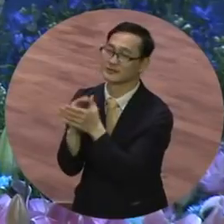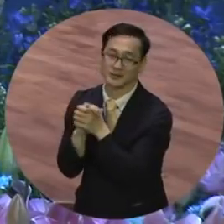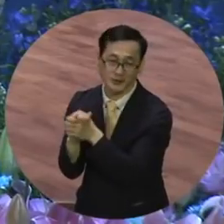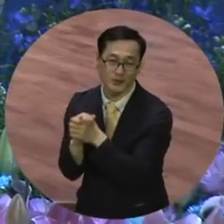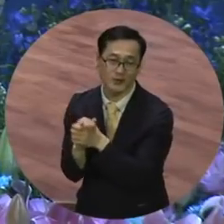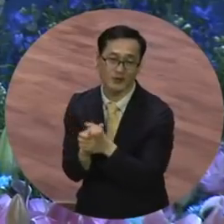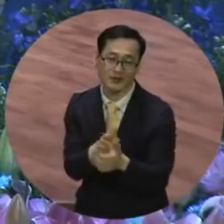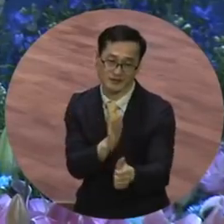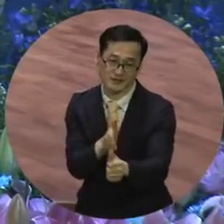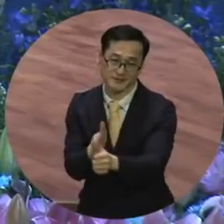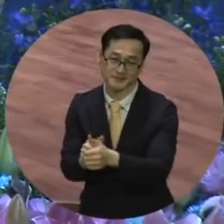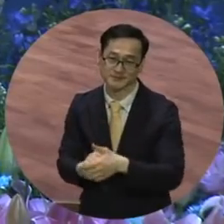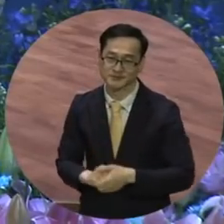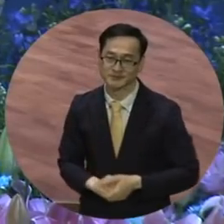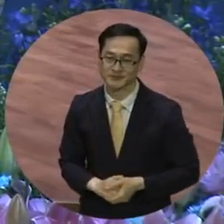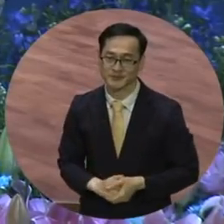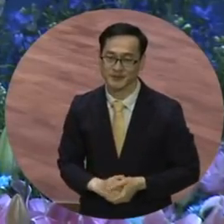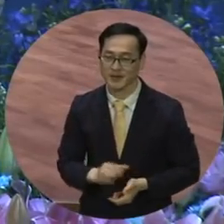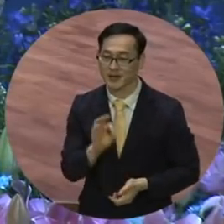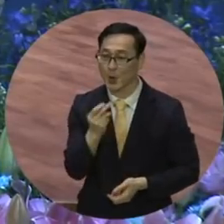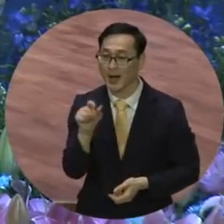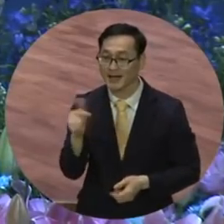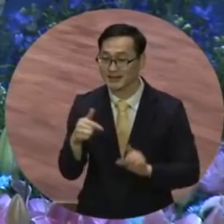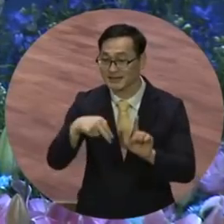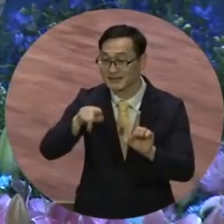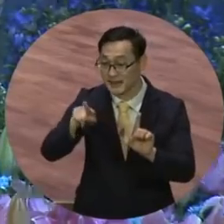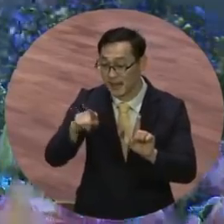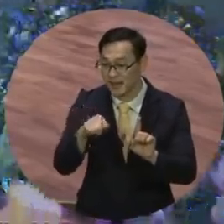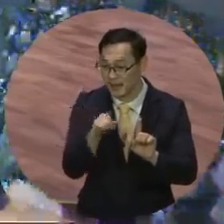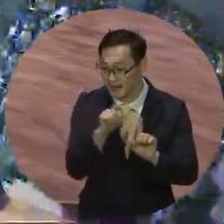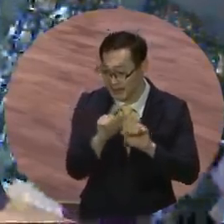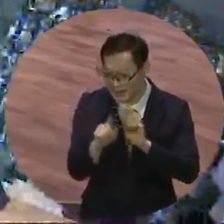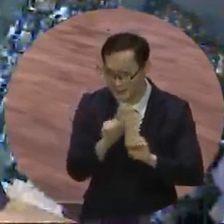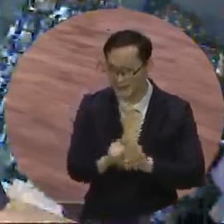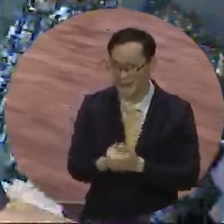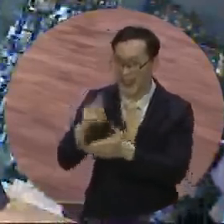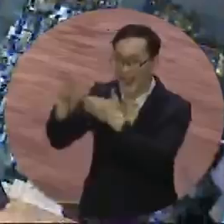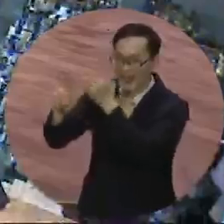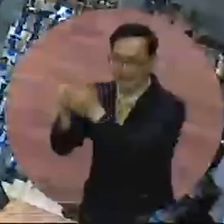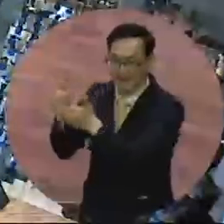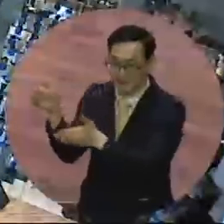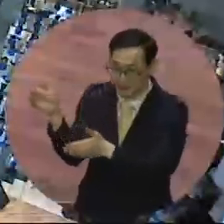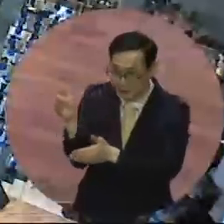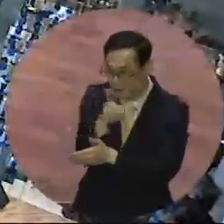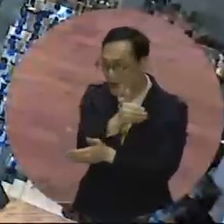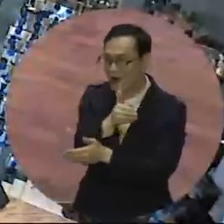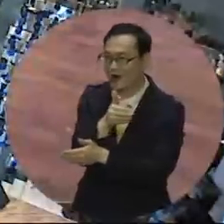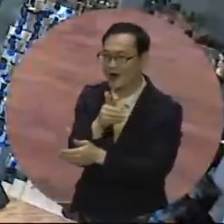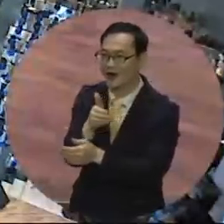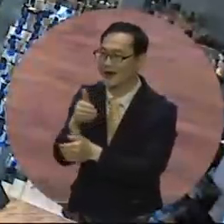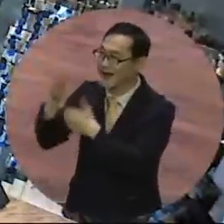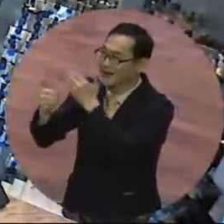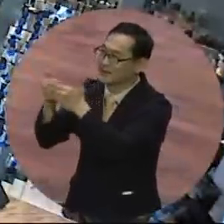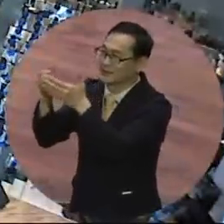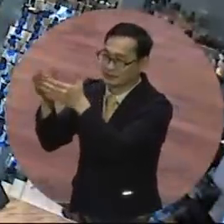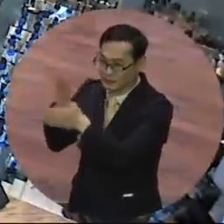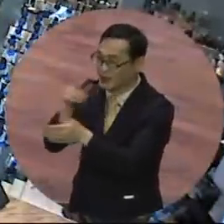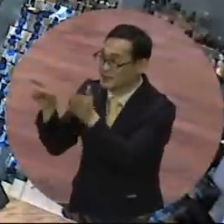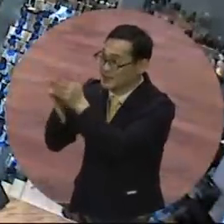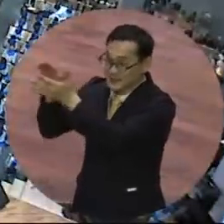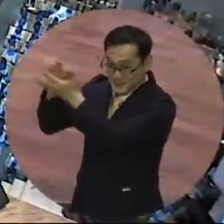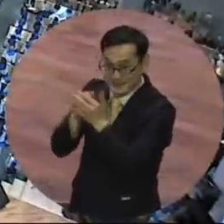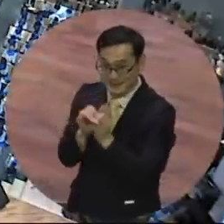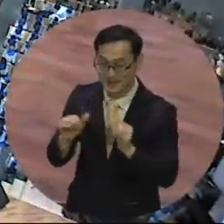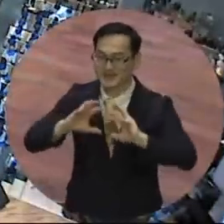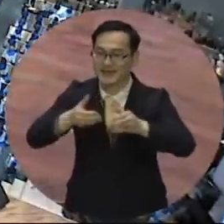체험한다니까요. 요한일서 5장 4절을 보면 무릇 하나님께로부터 난 자마다 세상을 이기느니라. 세상을 이기는